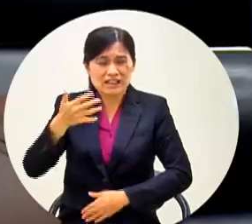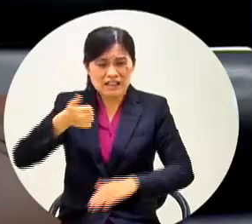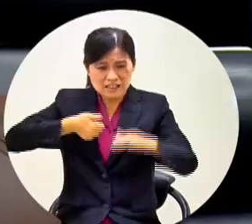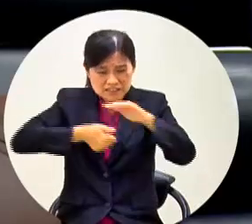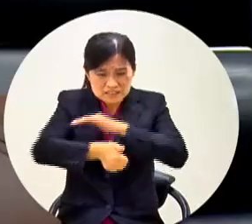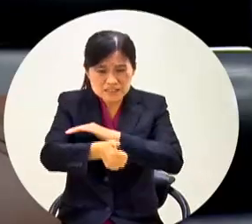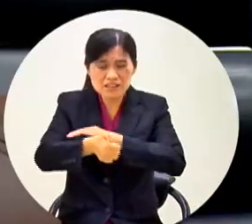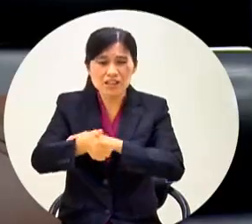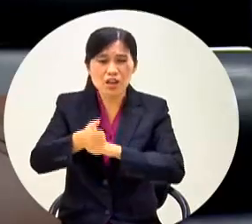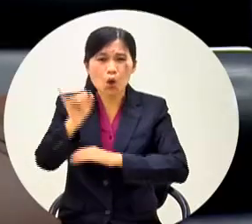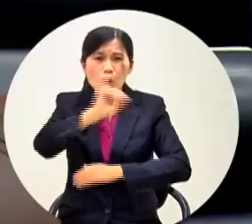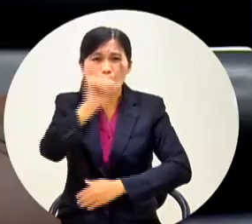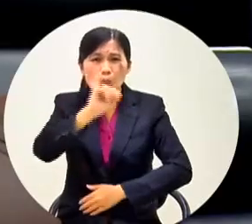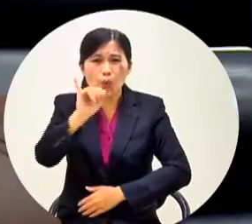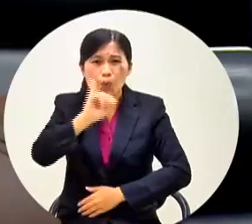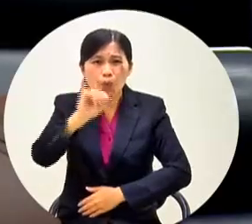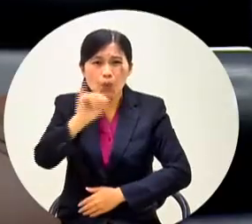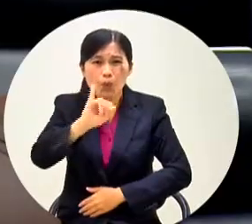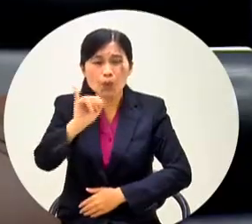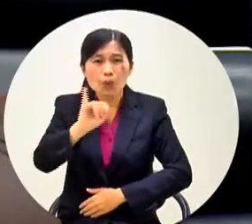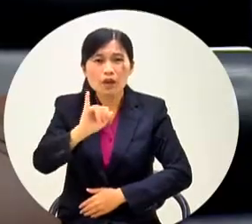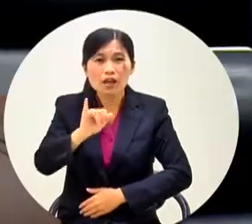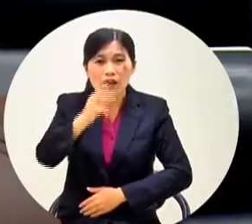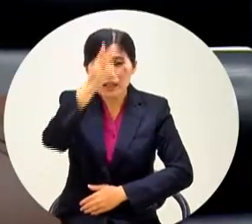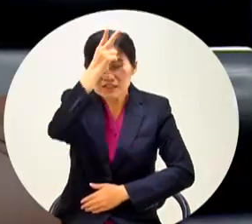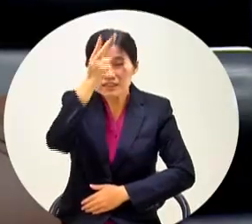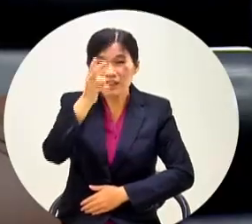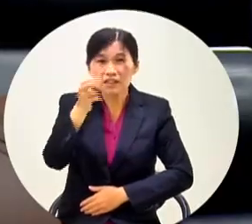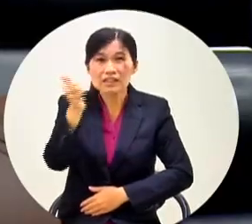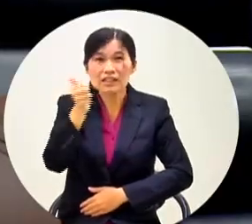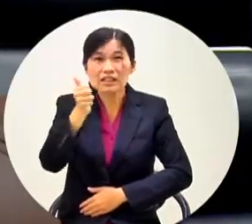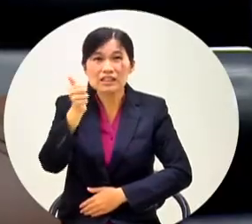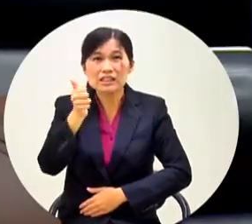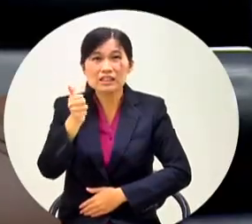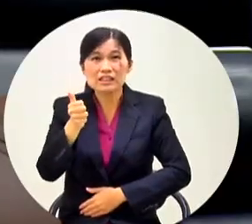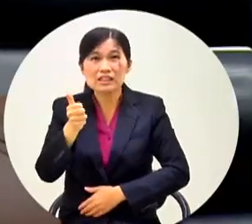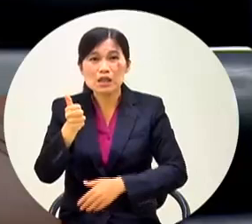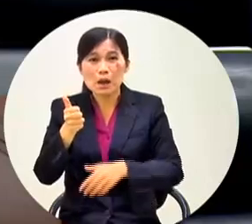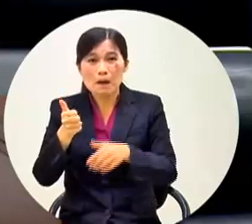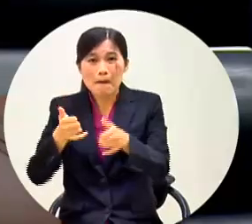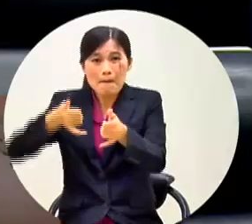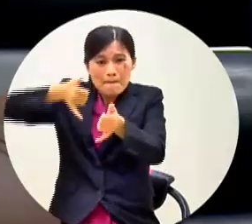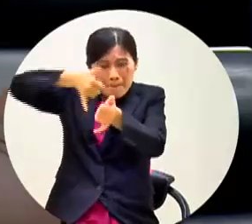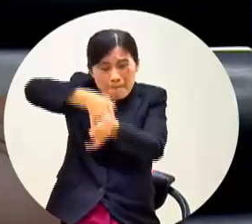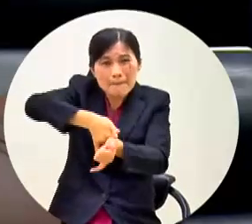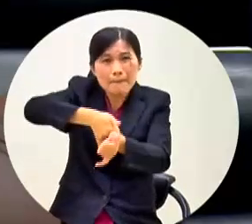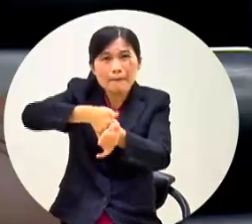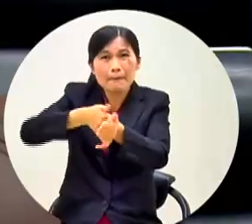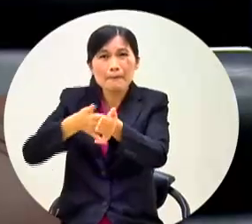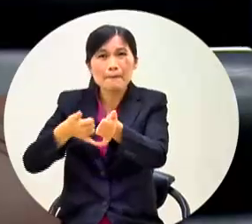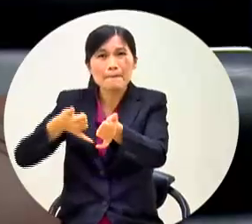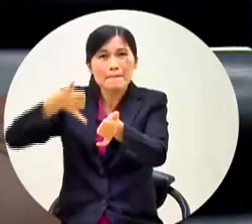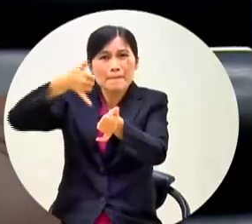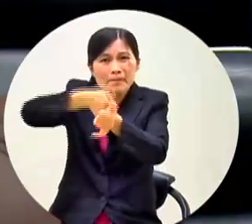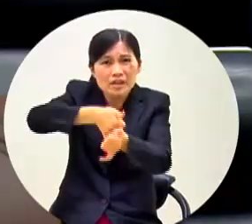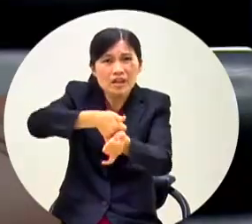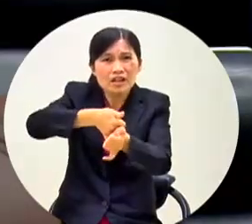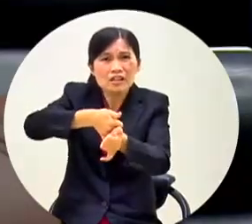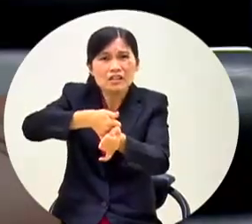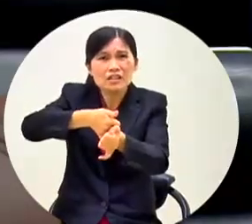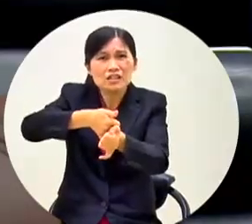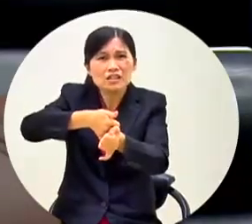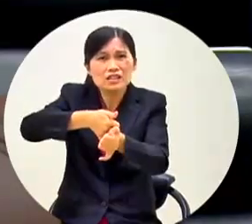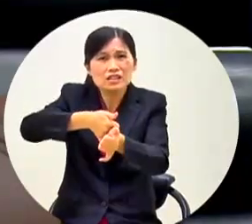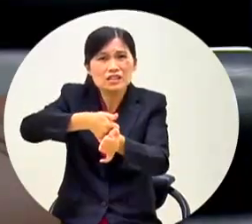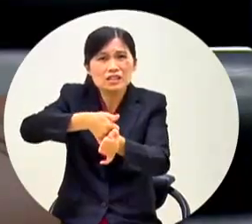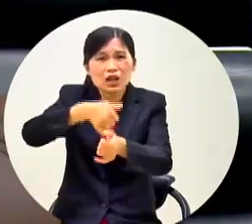曾俊杰整个在打在她身上顶上。我觉得这样的行为是我们觉得无法原谅，林